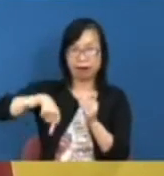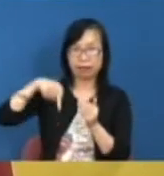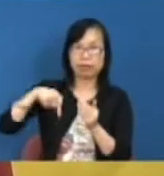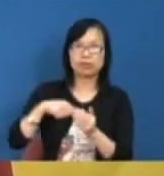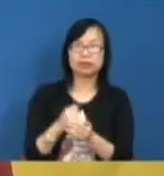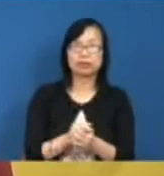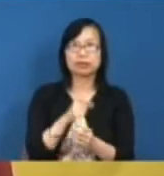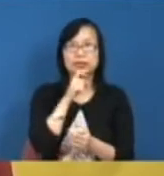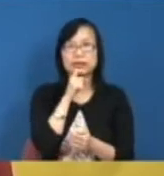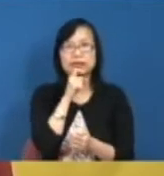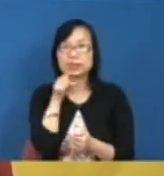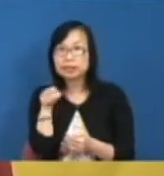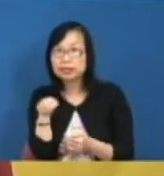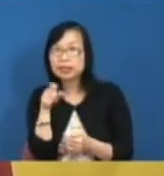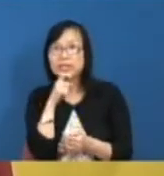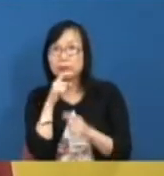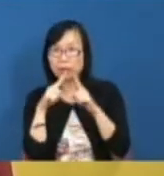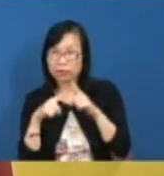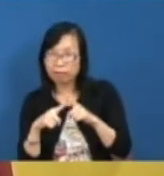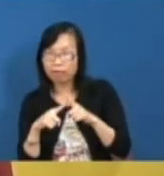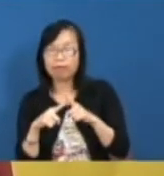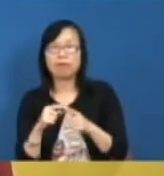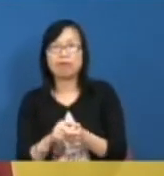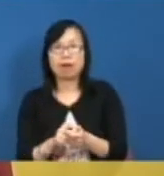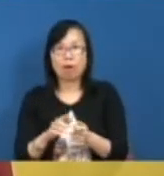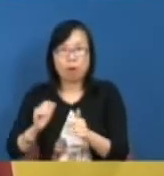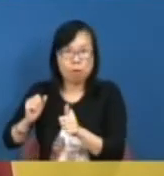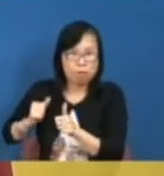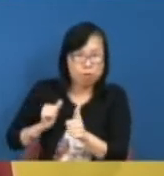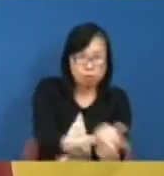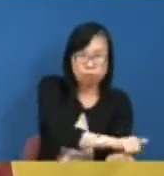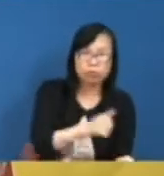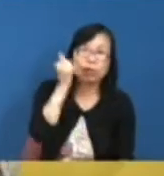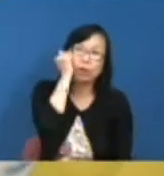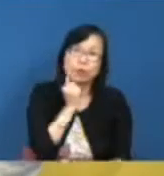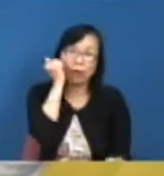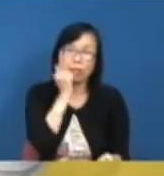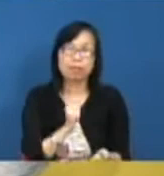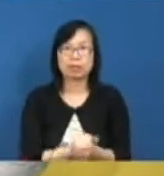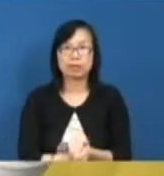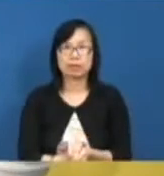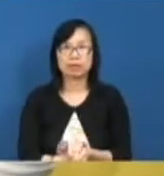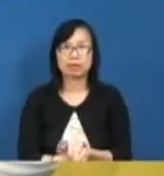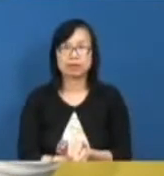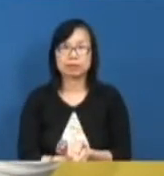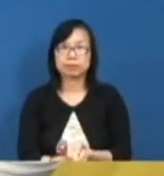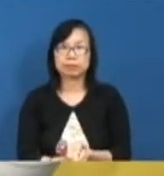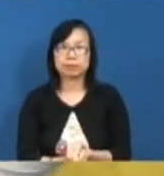到啦，你睇到係咪好似有個人咧係？擁個老人家呢一位 係啦，呢個圖